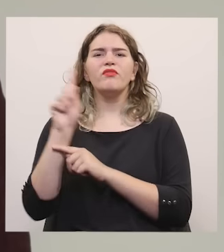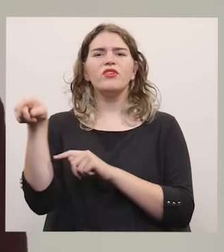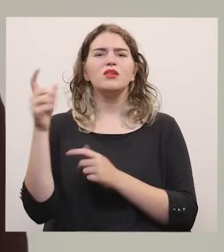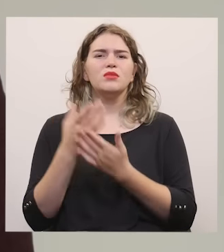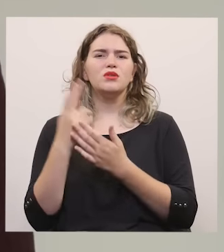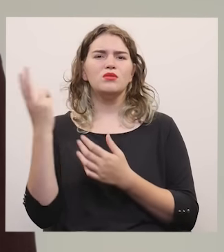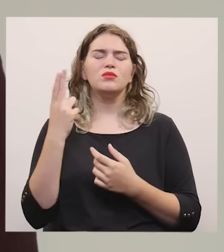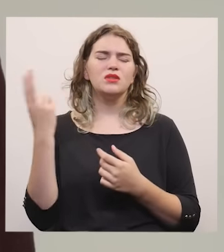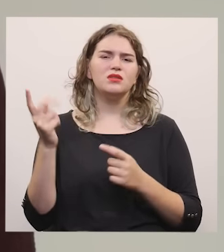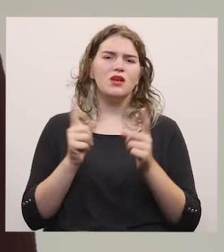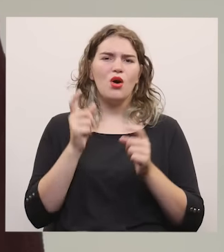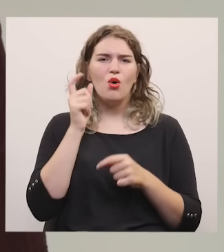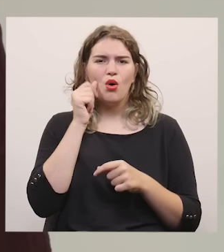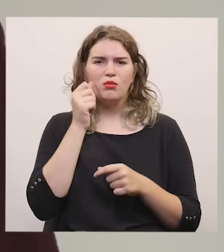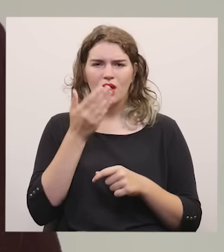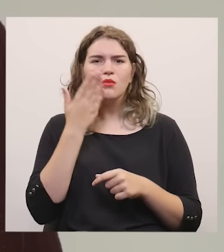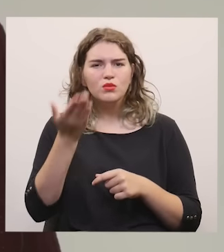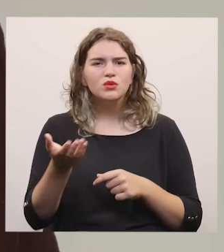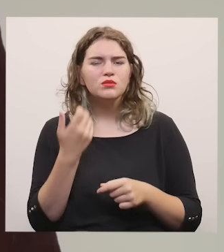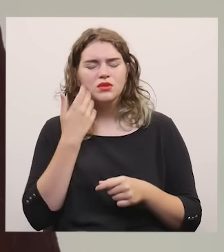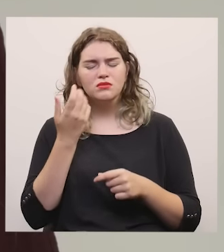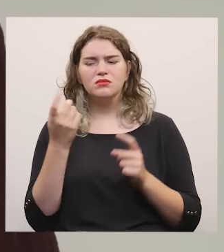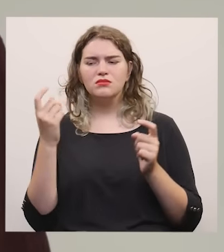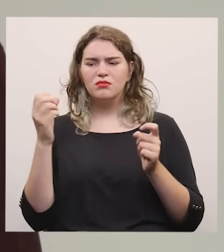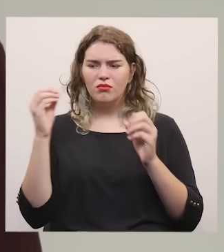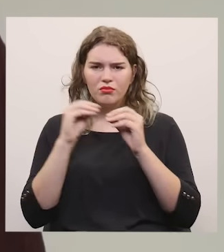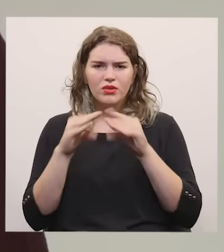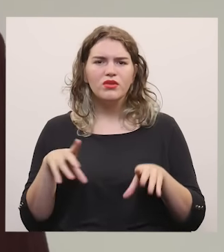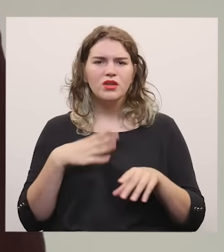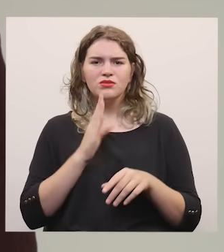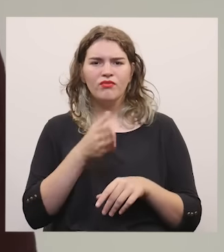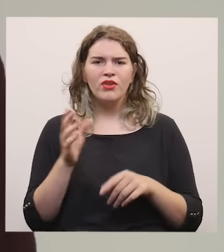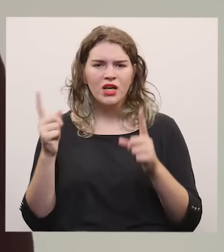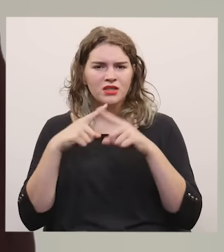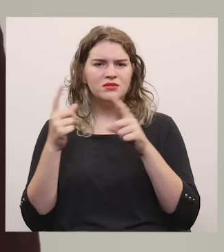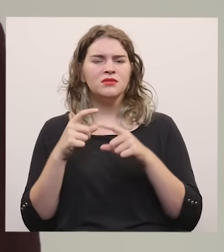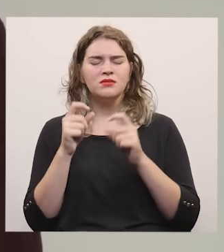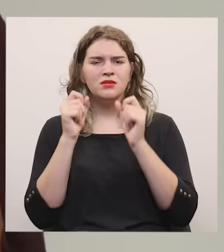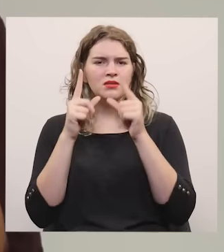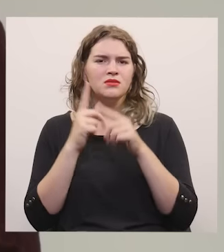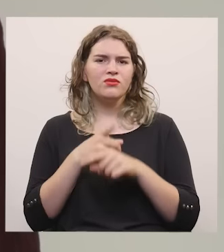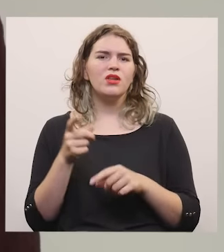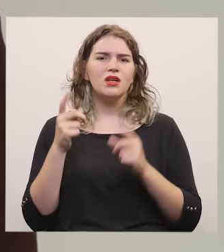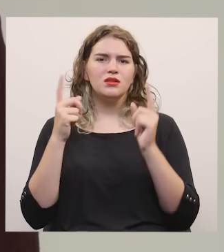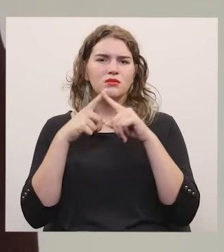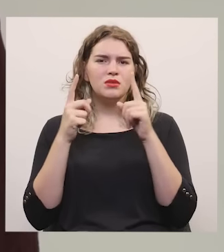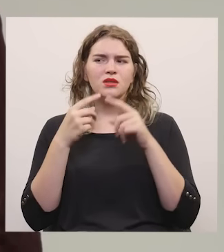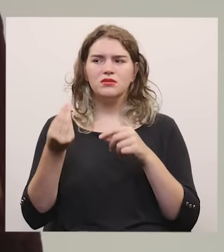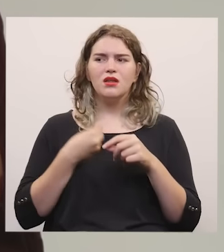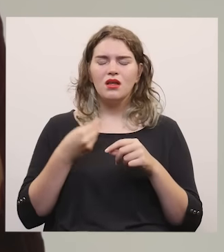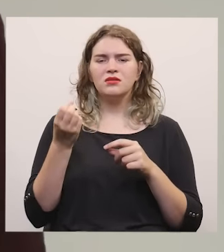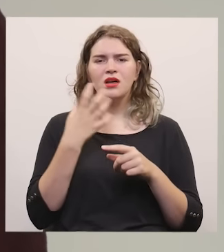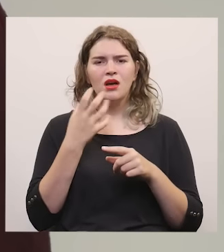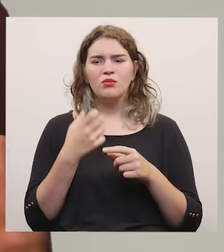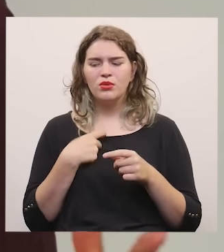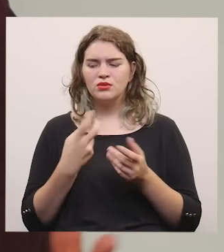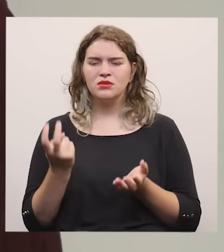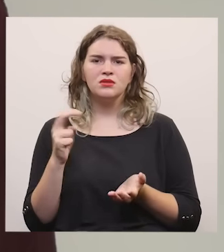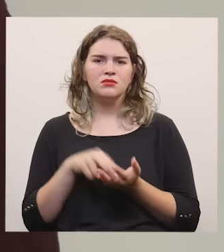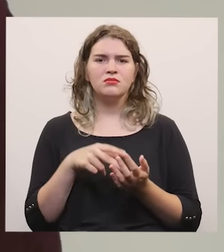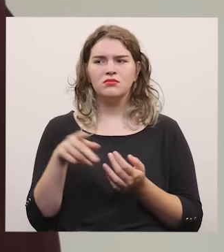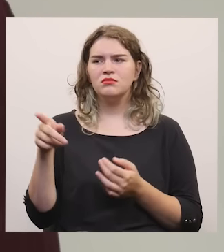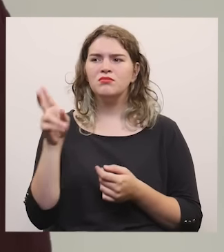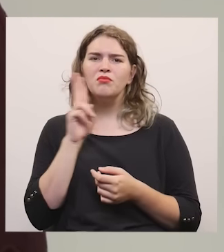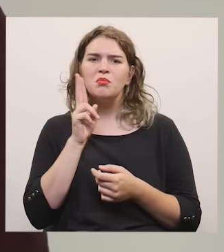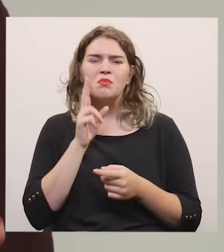dar tu ca om, tu i-ai mulțumit cât de binecuvântat ești în fiecare zi, doar că ți-a deschis ochii și ți-a dat aerul ăsta să respiri și te poți ridica în picioare să